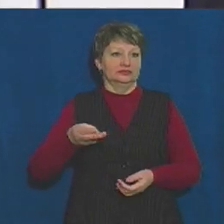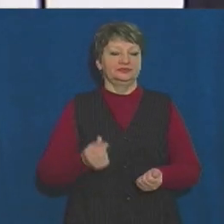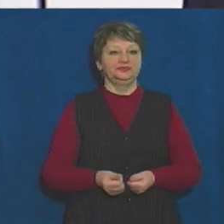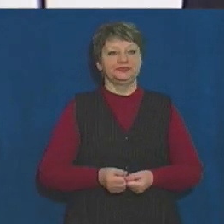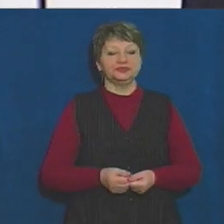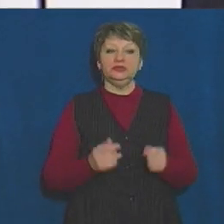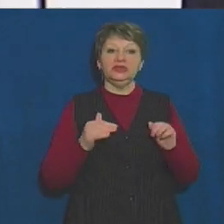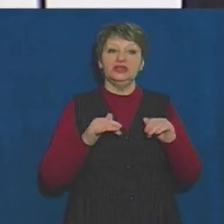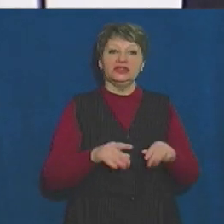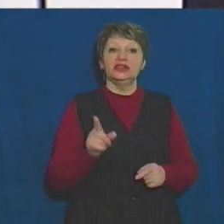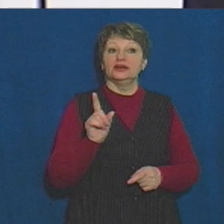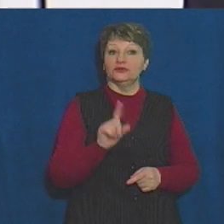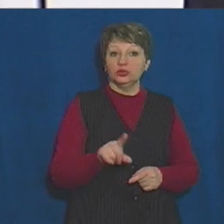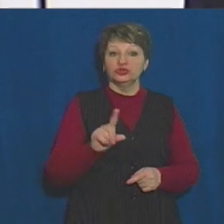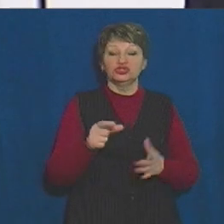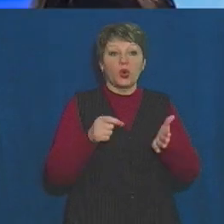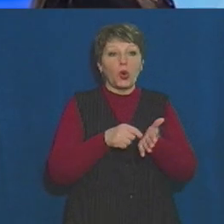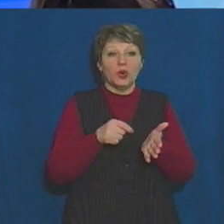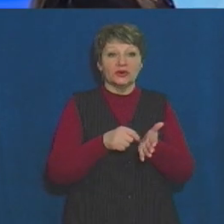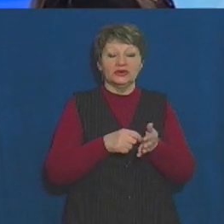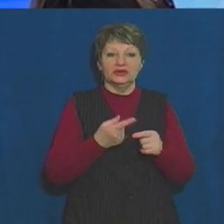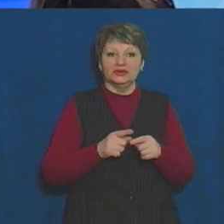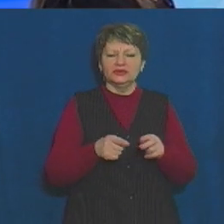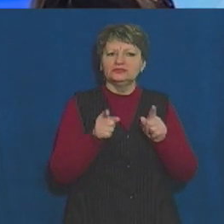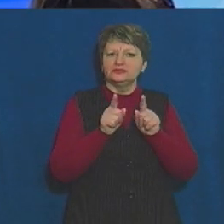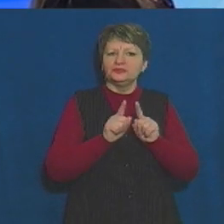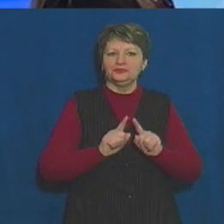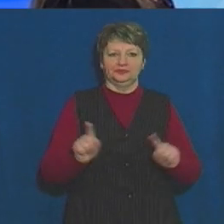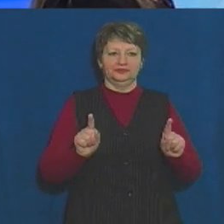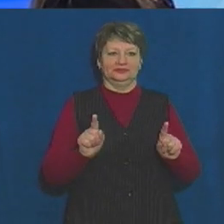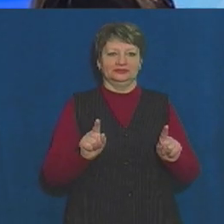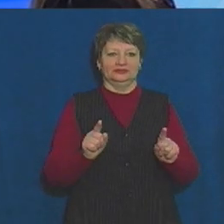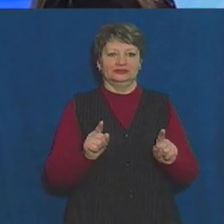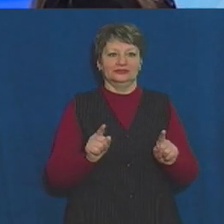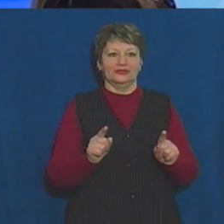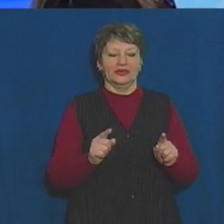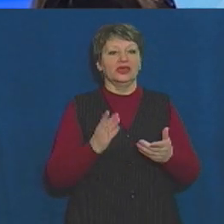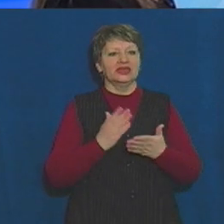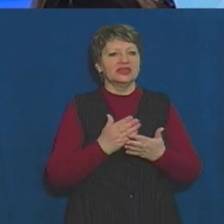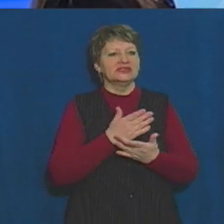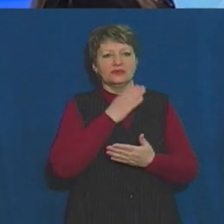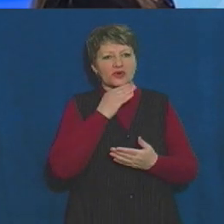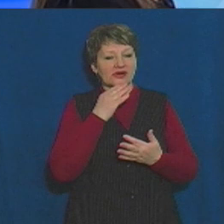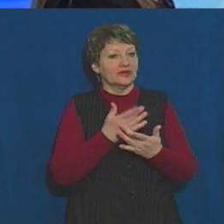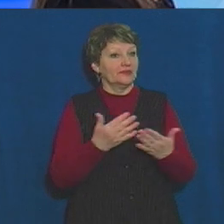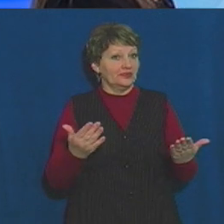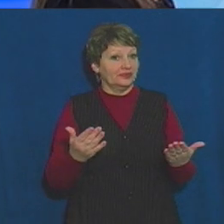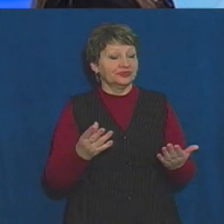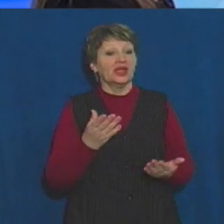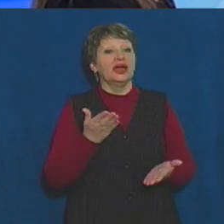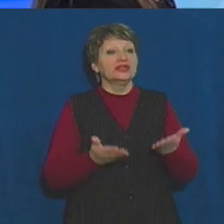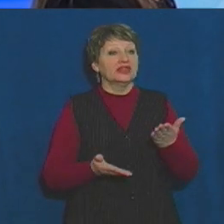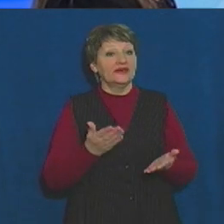що короїд дуже специфічний, ну, вид, точніше, там рід, а видів є багато, бо навіть якби можна